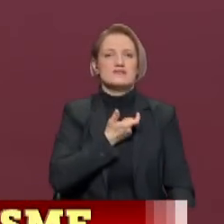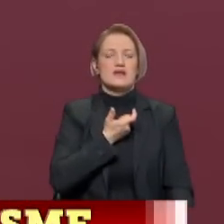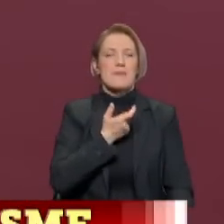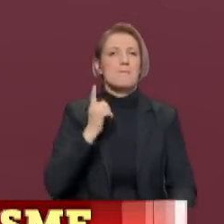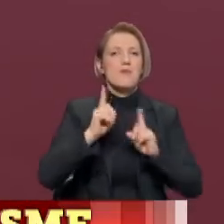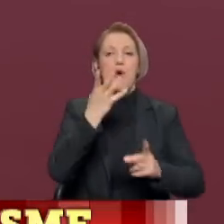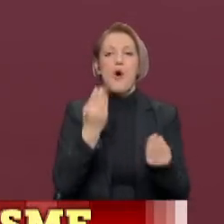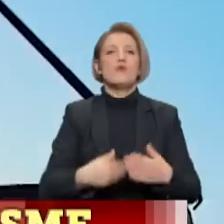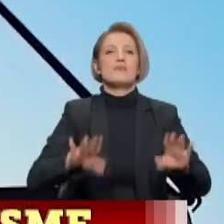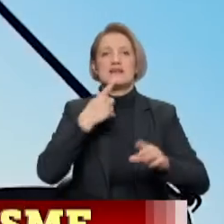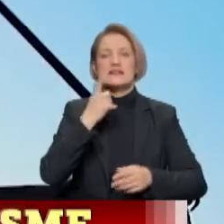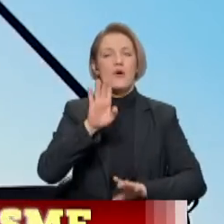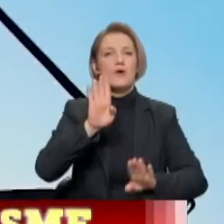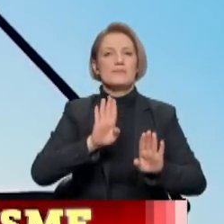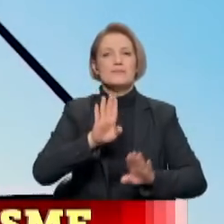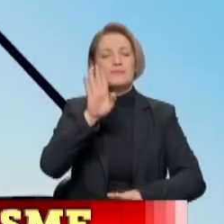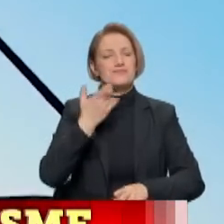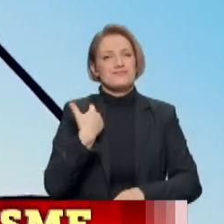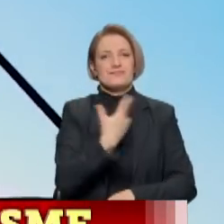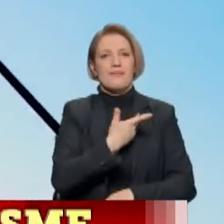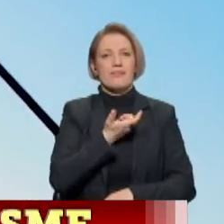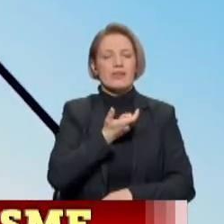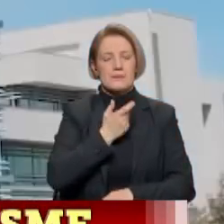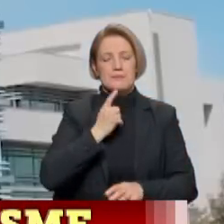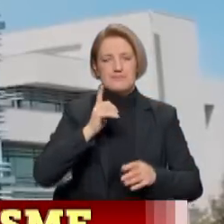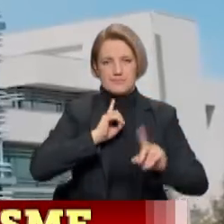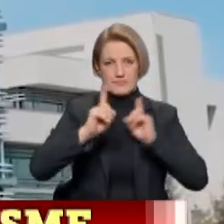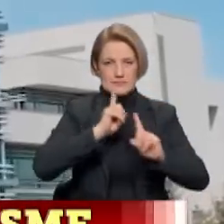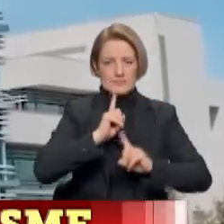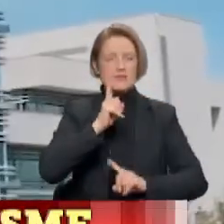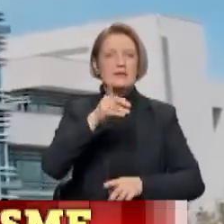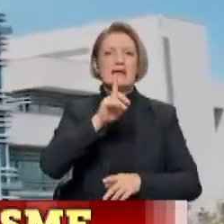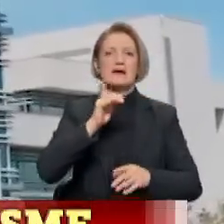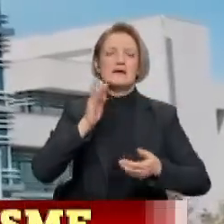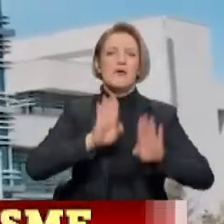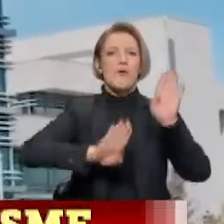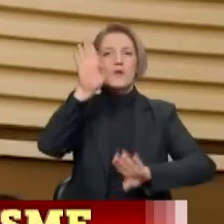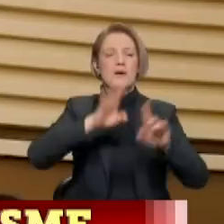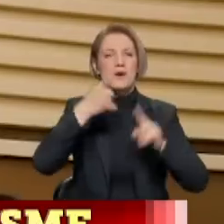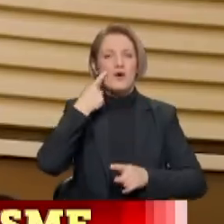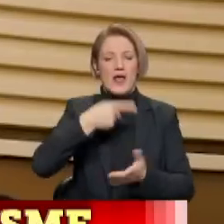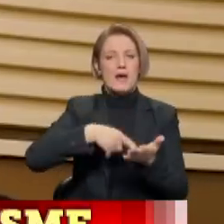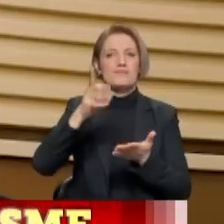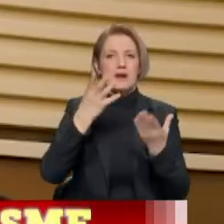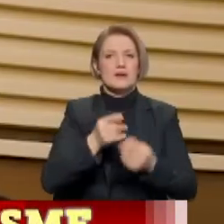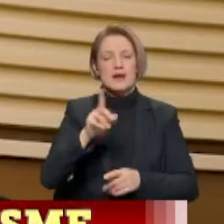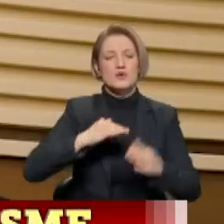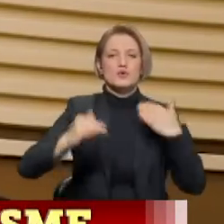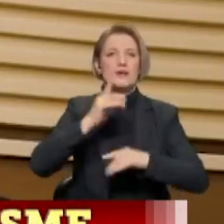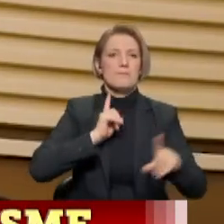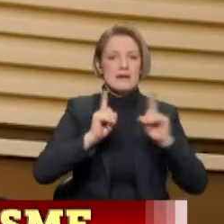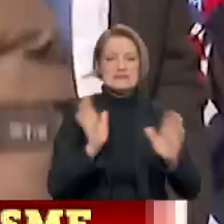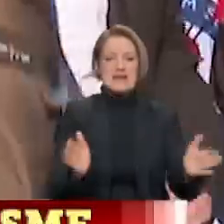olmaz dedi oy birliğiyle. Daha önce Anayasa Mahkemesi'nin oy birliğiyle iptal ettiği düzenlemeyi iktidar bir kez daha meclise getirdi. Yüksek